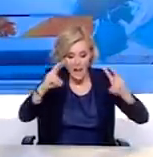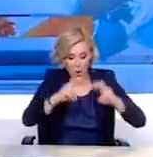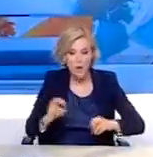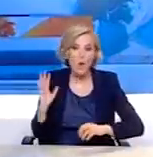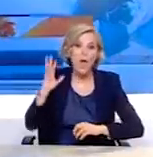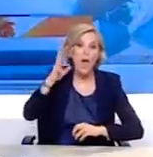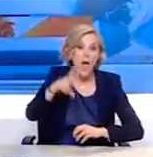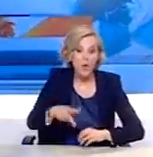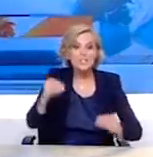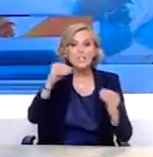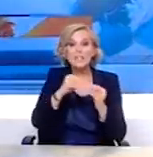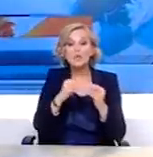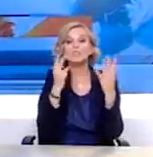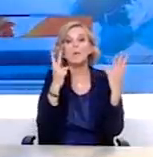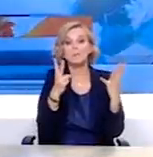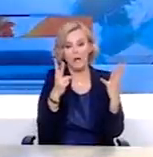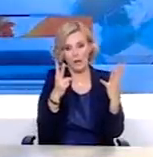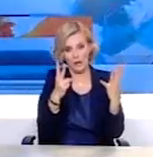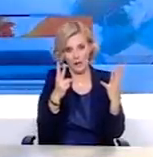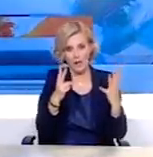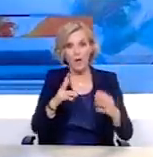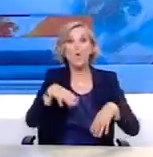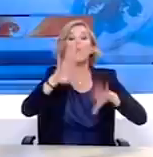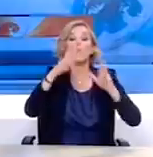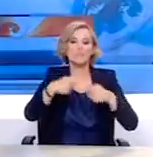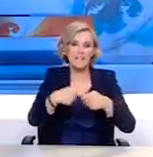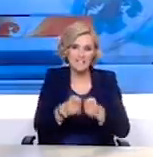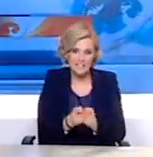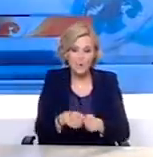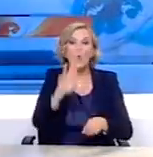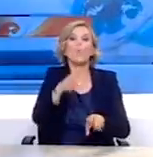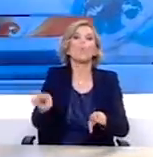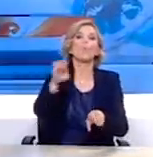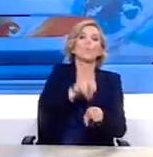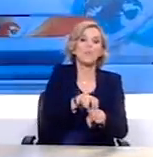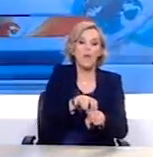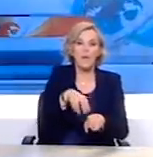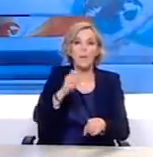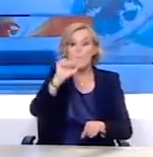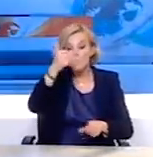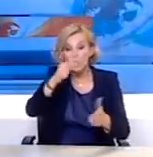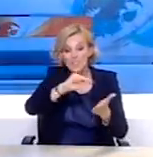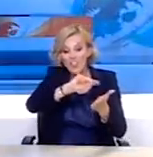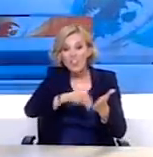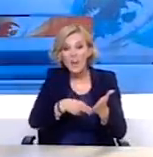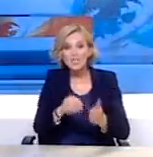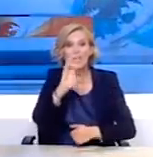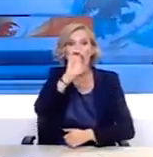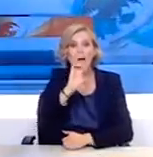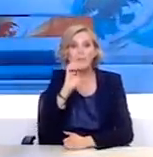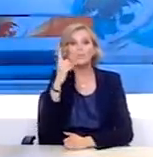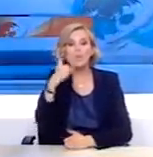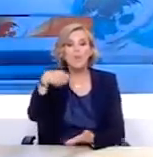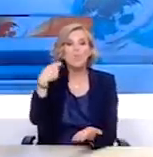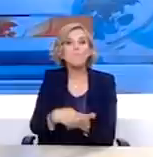27 Απριλίου. Κανένα εισιτήριο δεν θα εκδίδεται, κανείς επιβάτης δεν θα επιβιβάζεται χωρίς τη δήλωση του Ε1 ή την